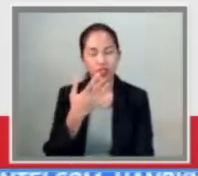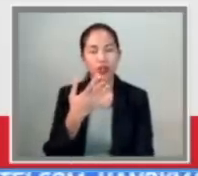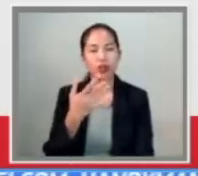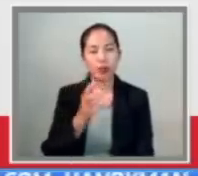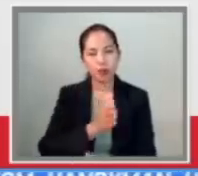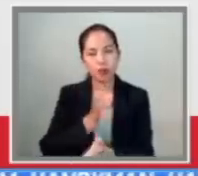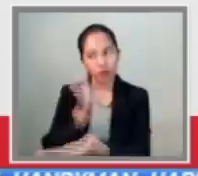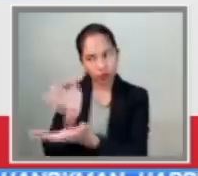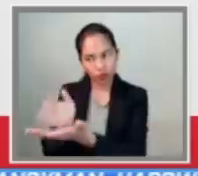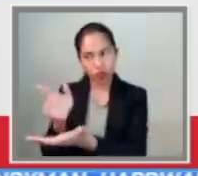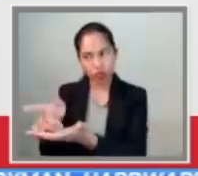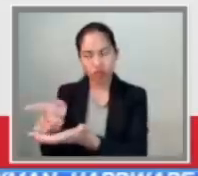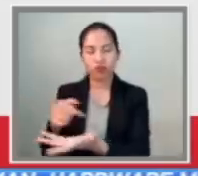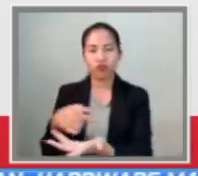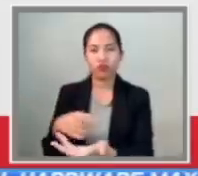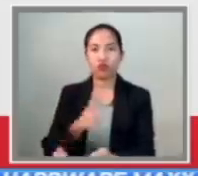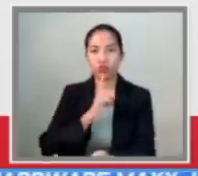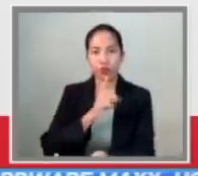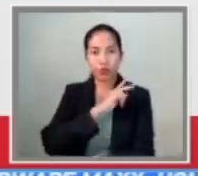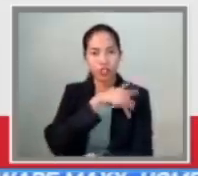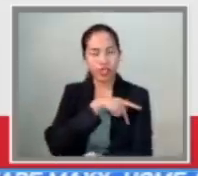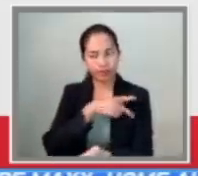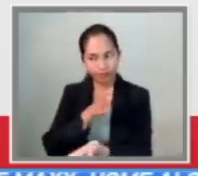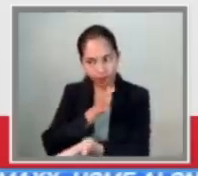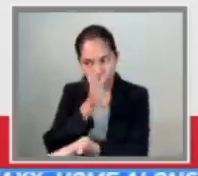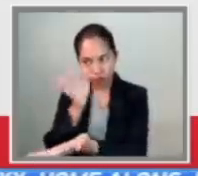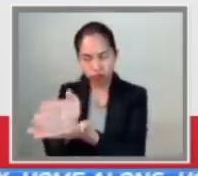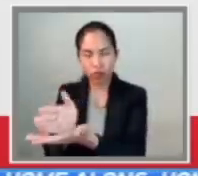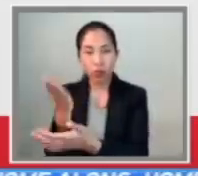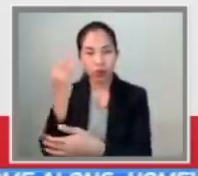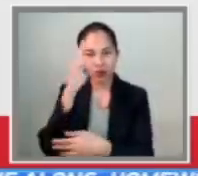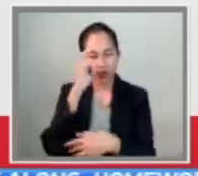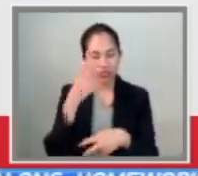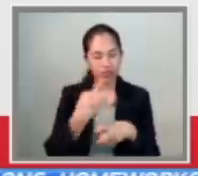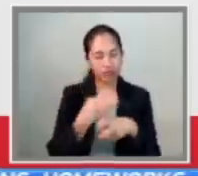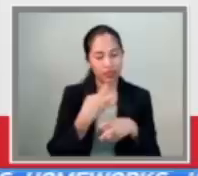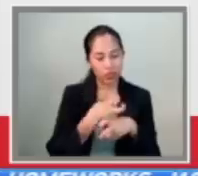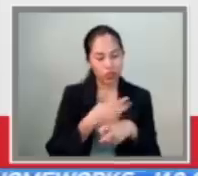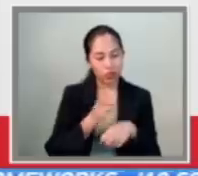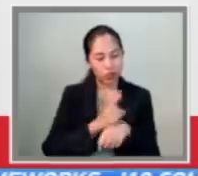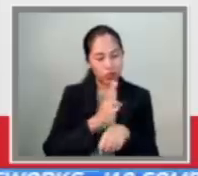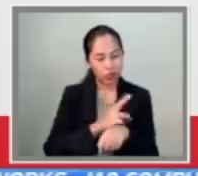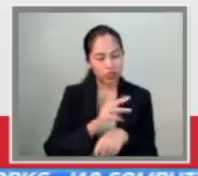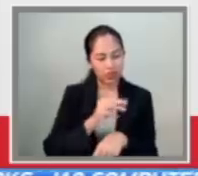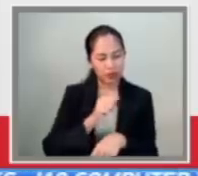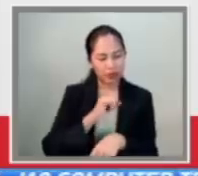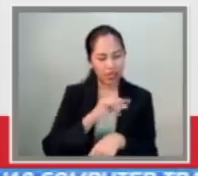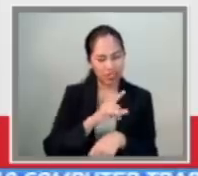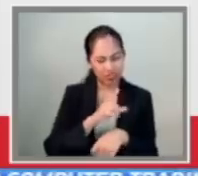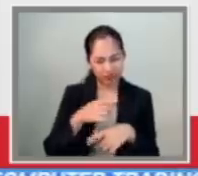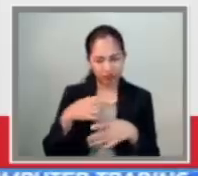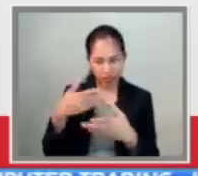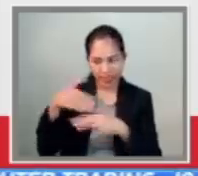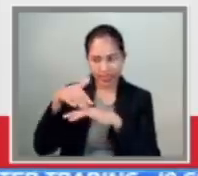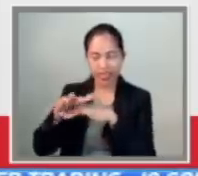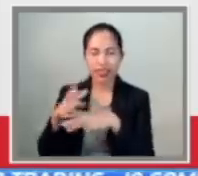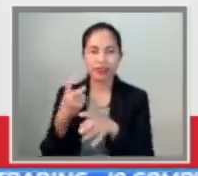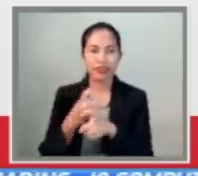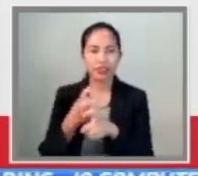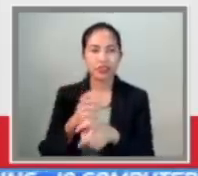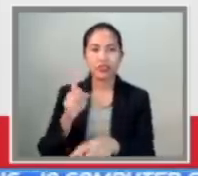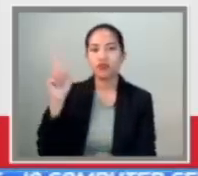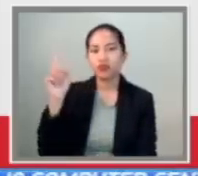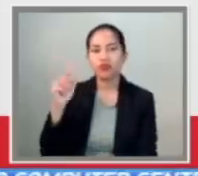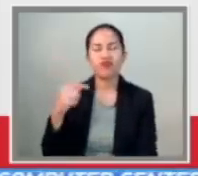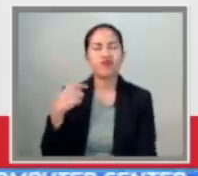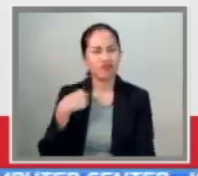kaysa mail-in voting na mahirap daw gamitin. Reaksyon naman ni Joanna May de la Cruz, tama lang yan dahil siksikan sa